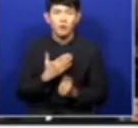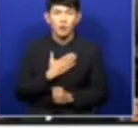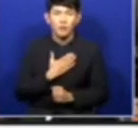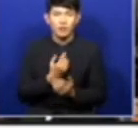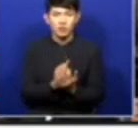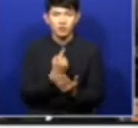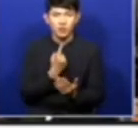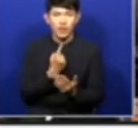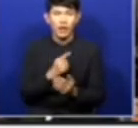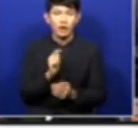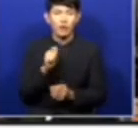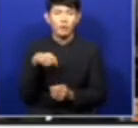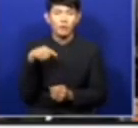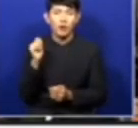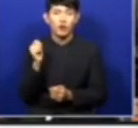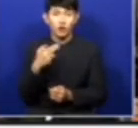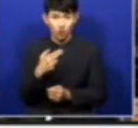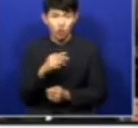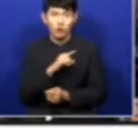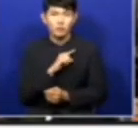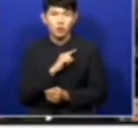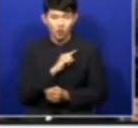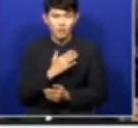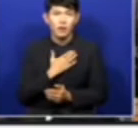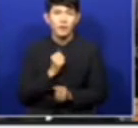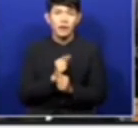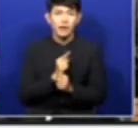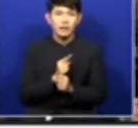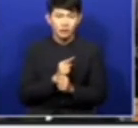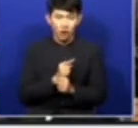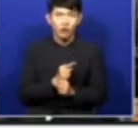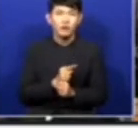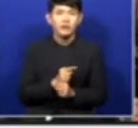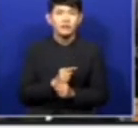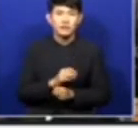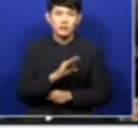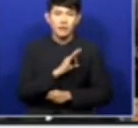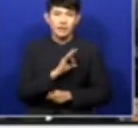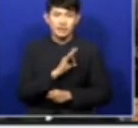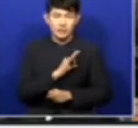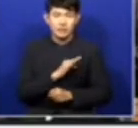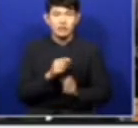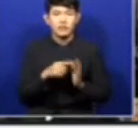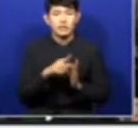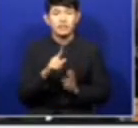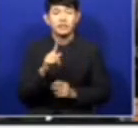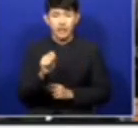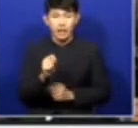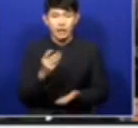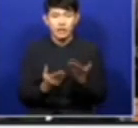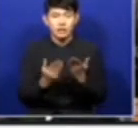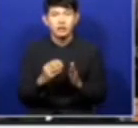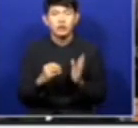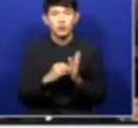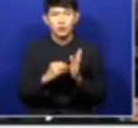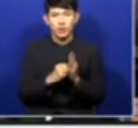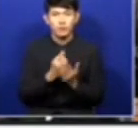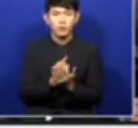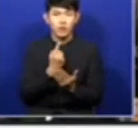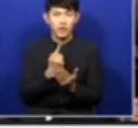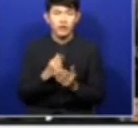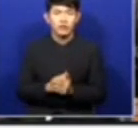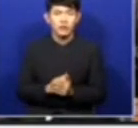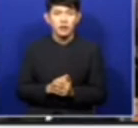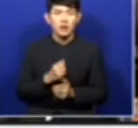องถิ่นในส่วนของทั้งสมาชิกสภาเขตและสมาชิกสภากรุงเทพมหานครตั้งแต่ปี